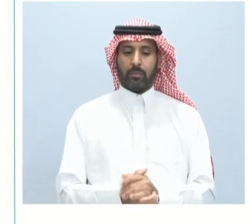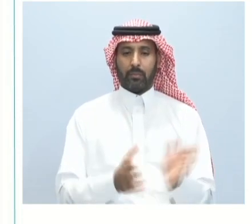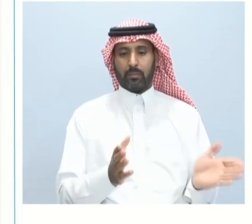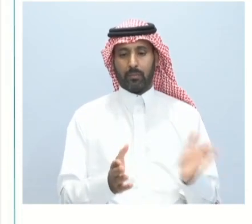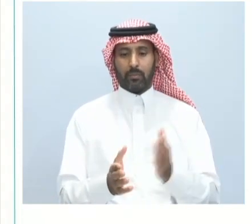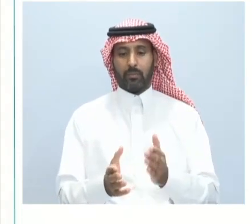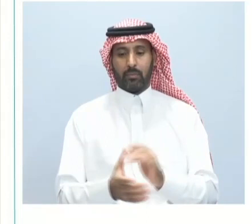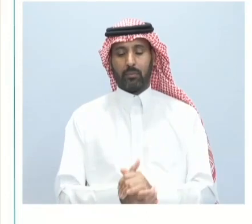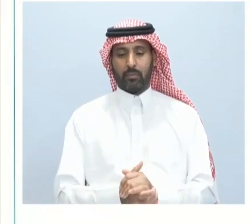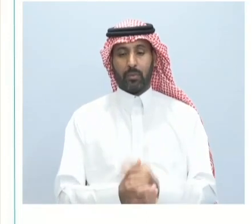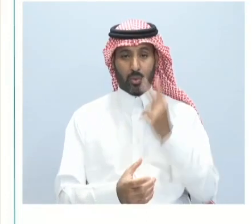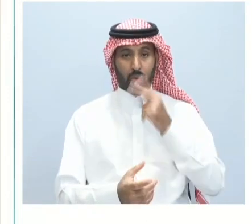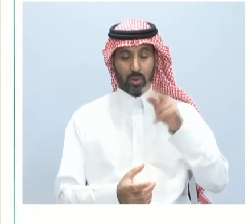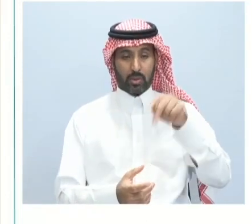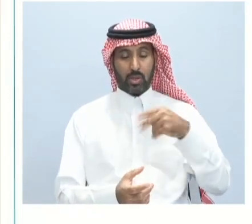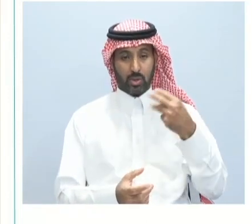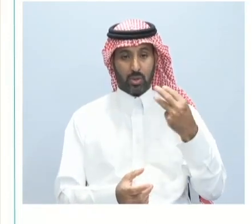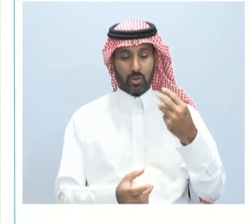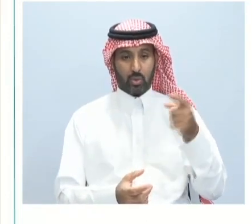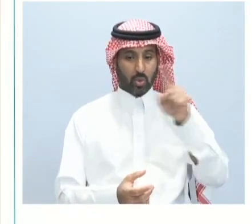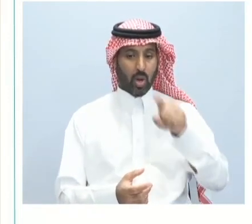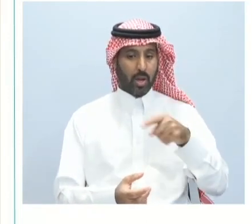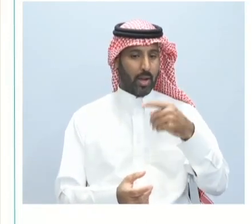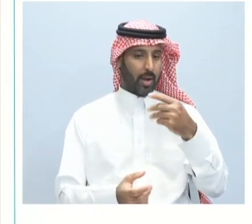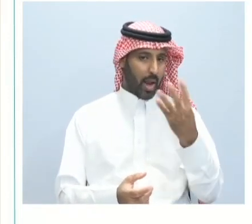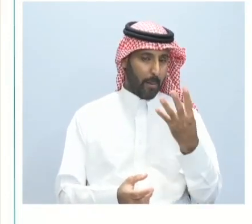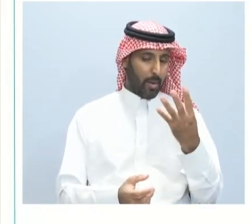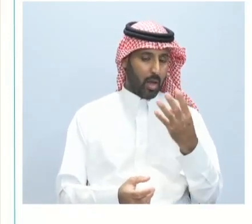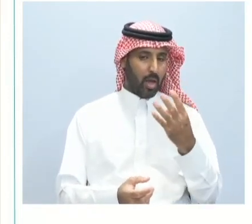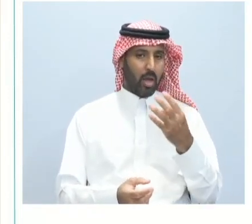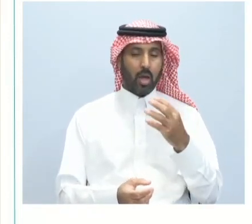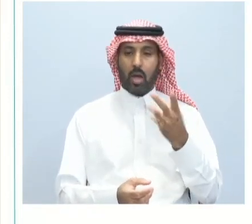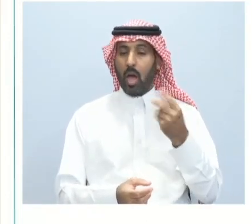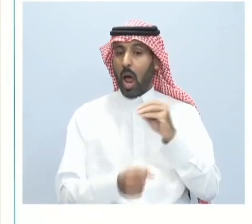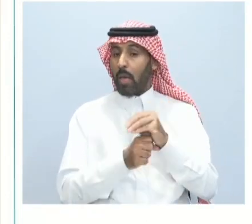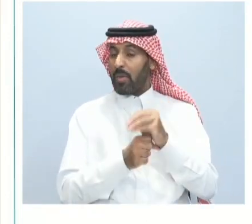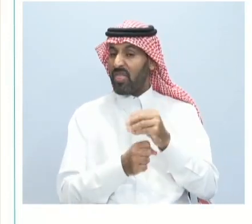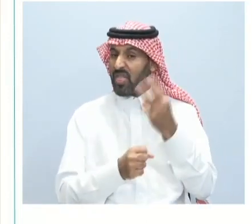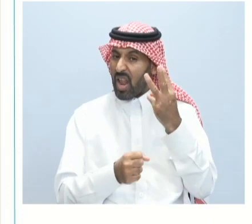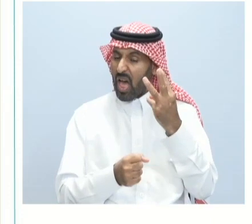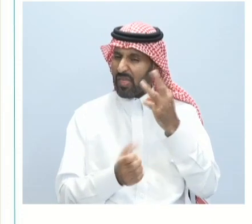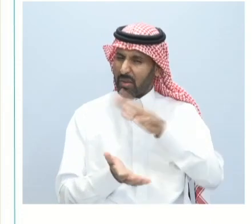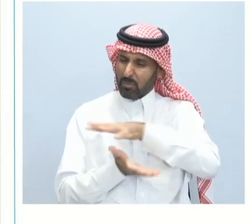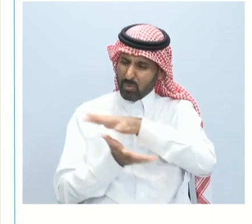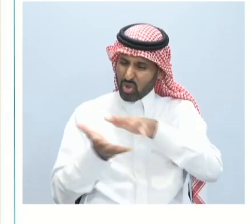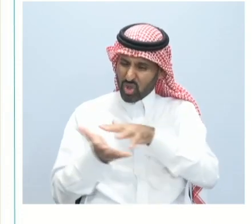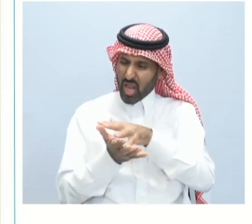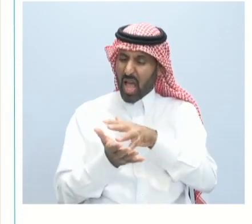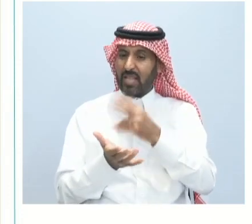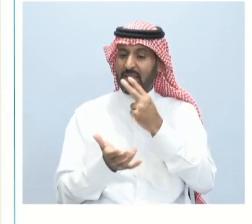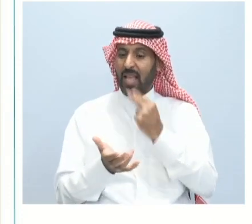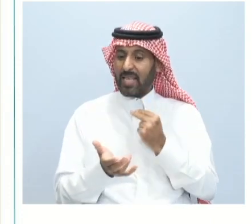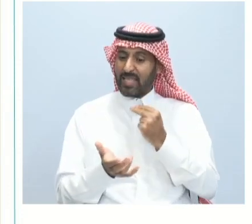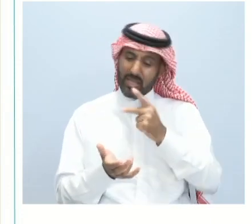وجد نشاهد معا السؤال الرابع ذكر ثلاث مشكلات تحسين مختلفه من العالم